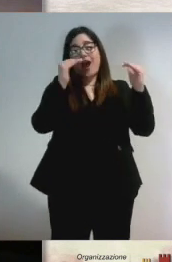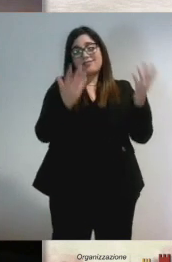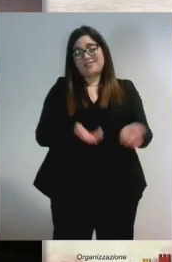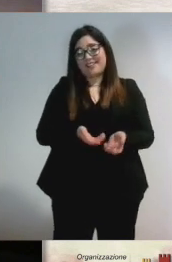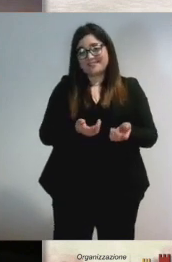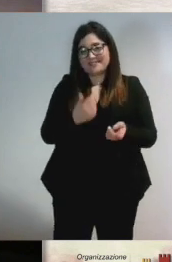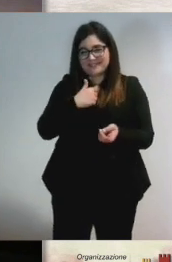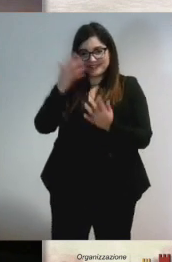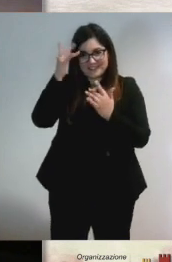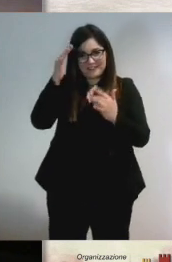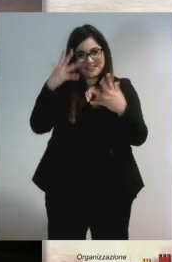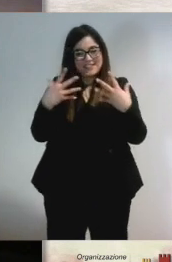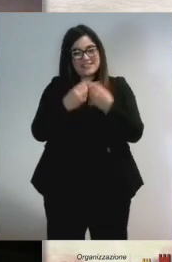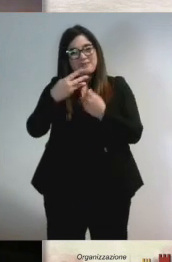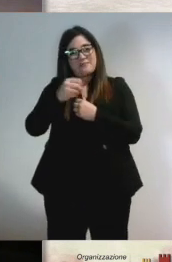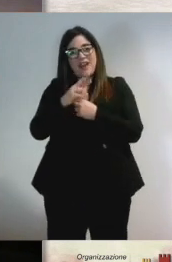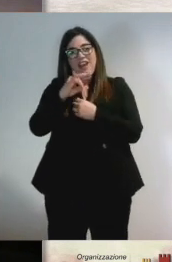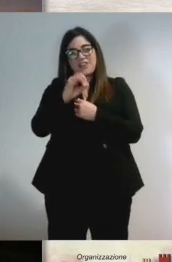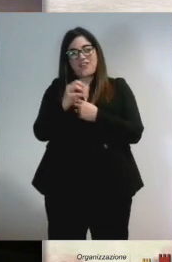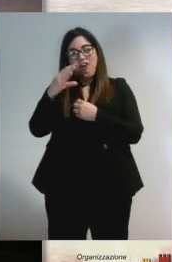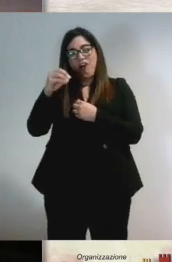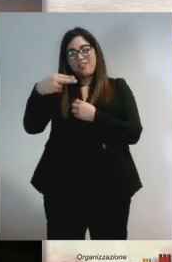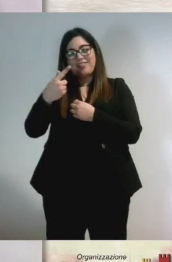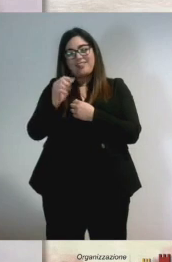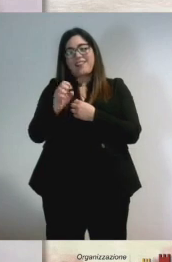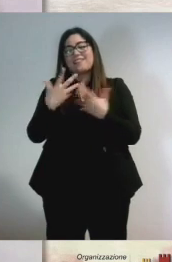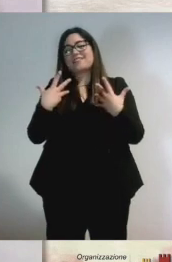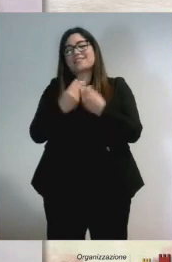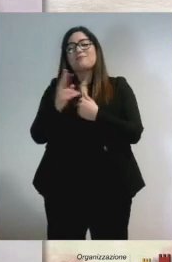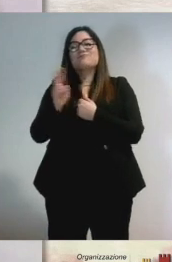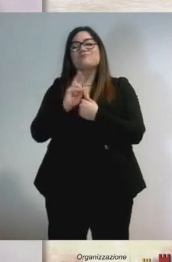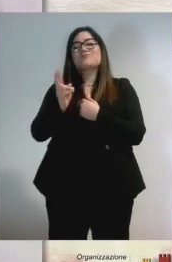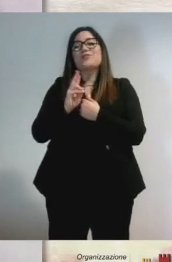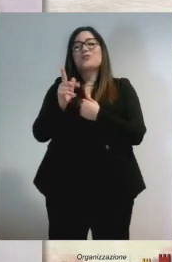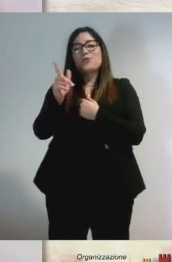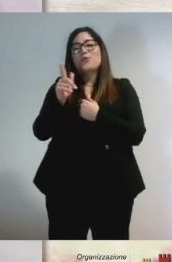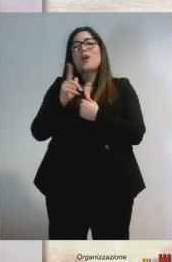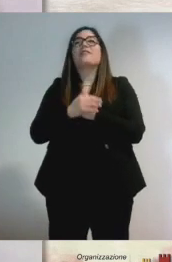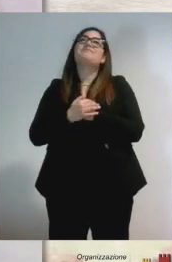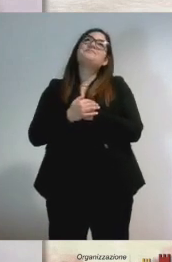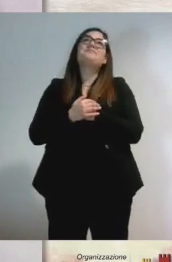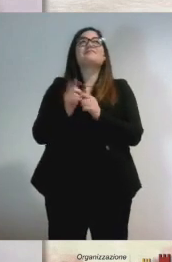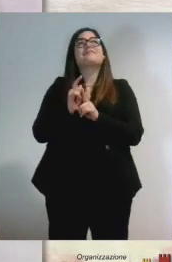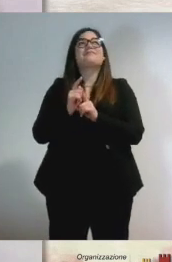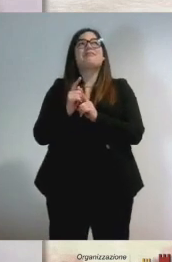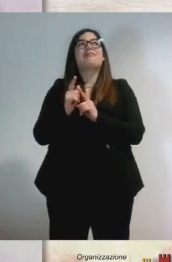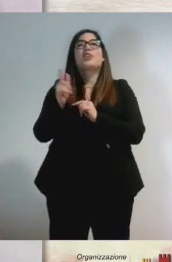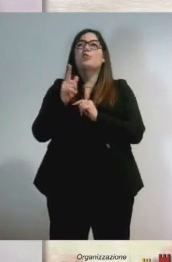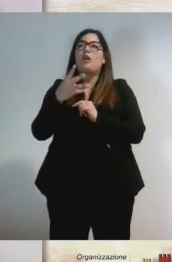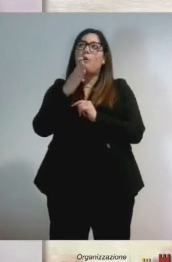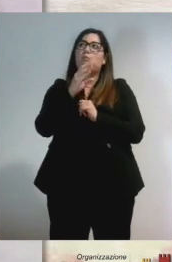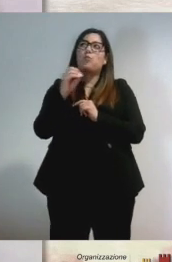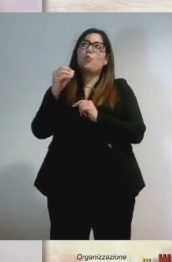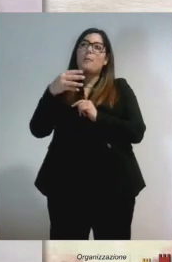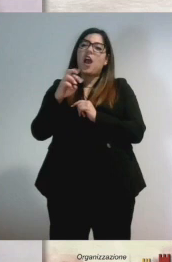Mario Conte Prima di venire qui sul fatto che non siamo nemmeno boomers come mi chiamo mia figlia l'altro